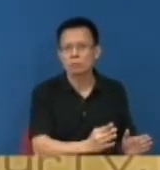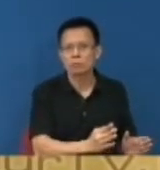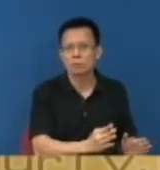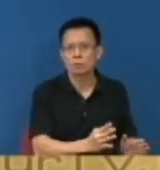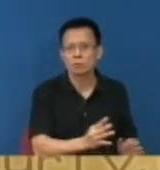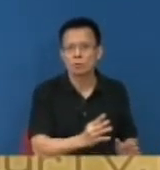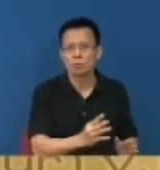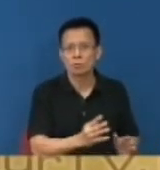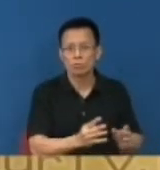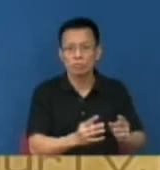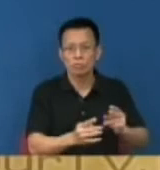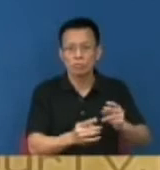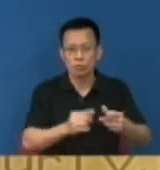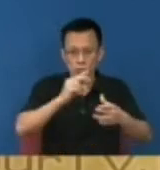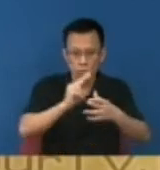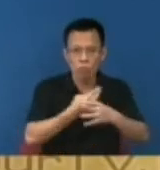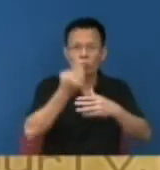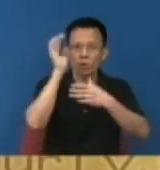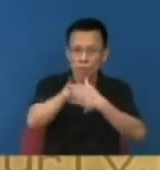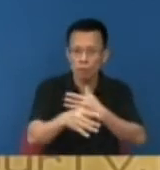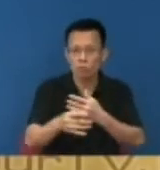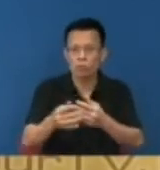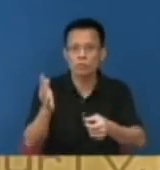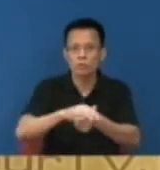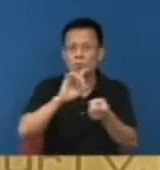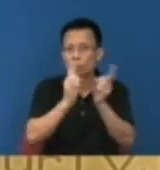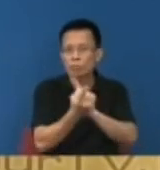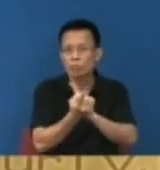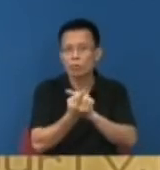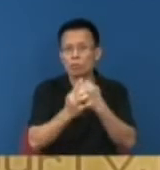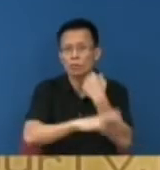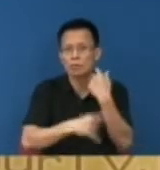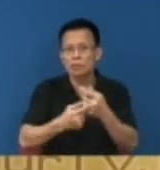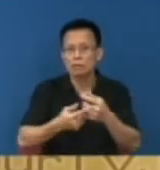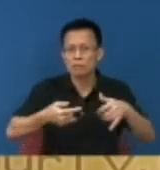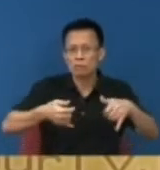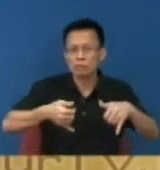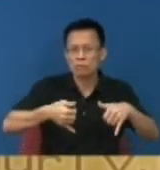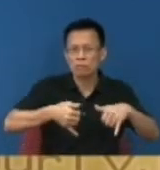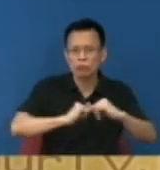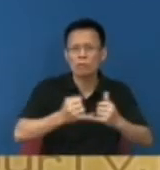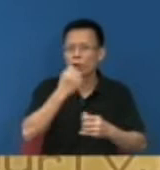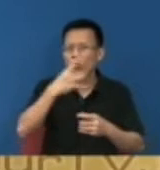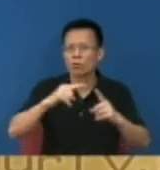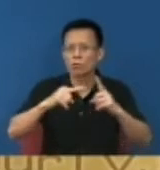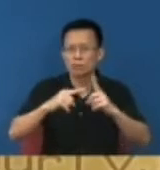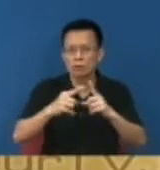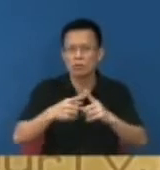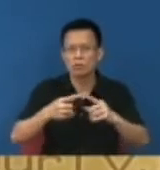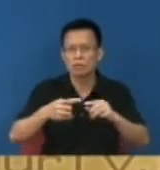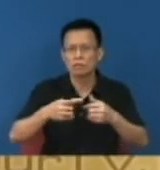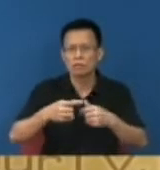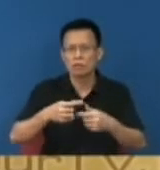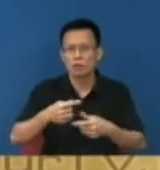兩個月之後嘅逮捕機制拎上嚟，強姦香港人，強姦民意，喺呢一個立法